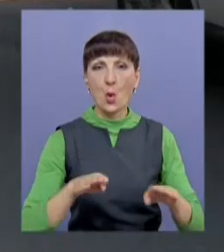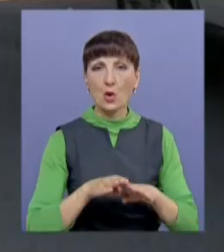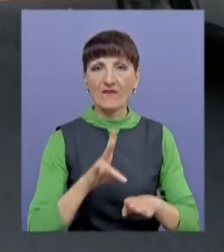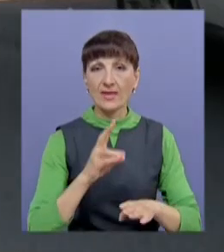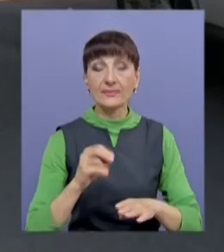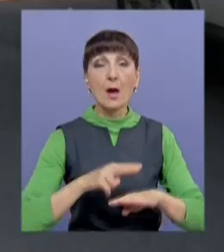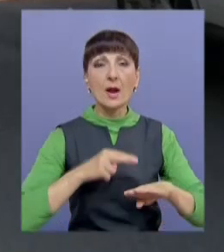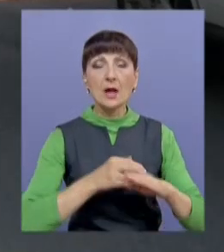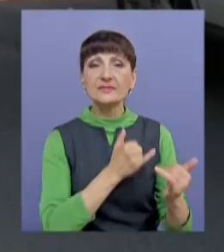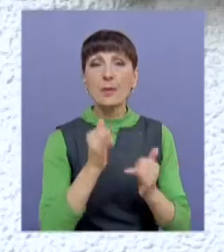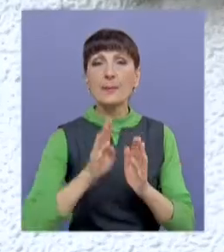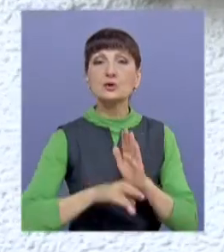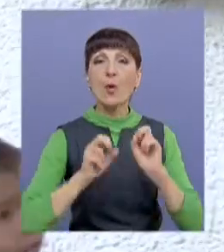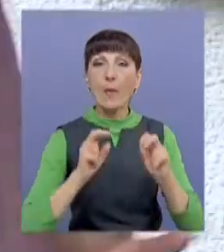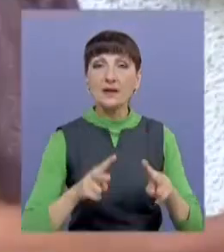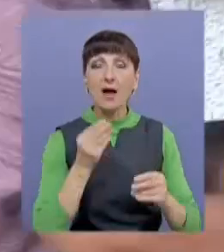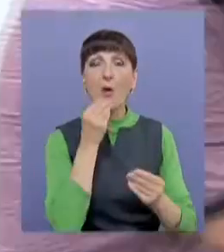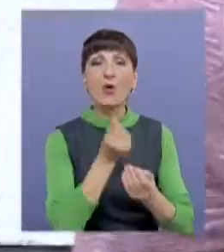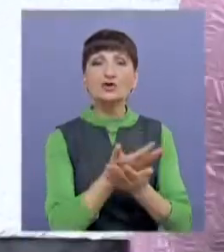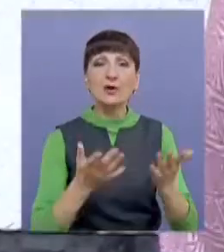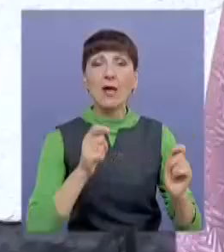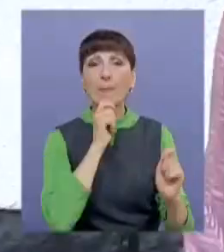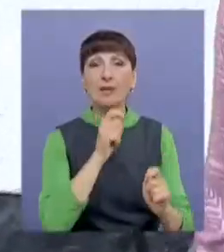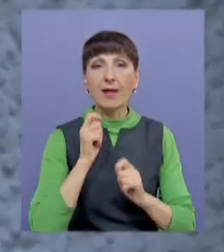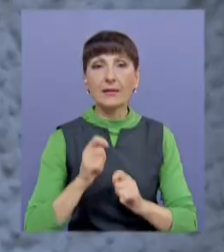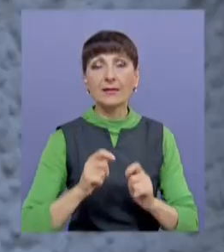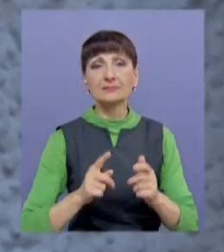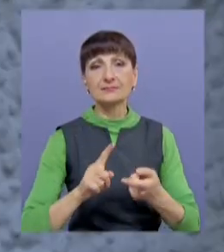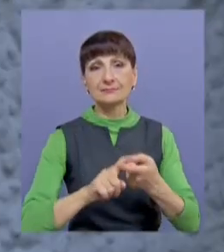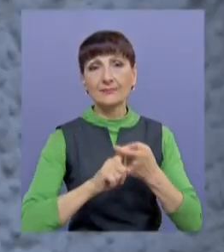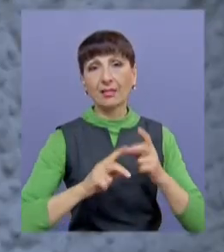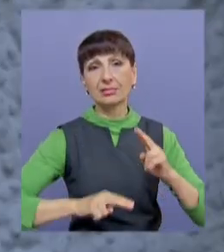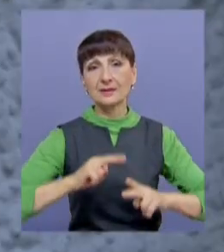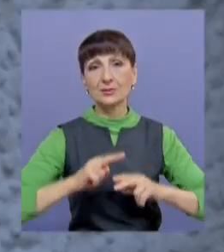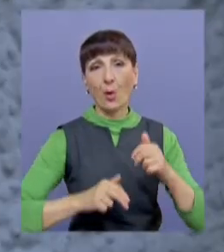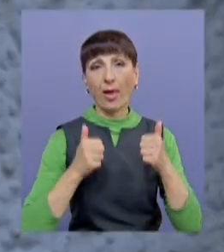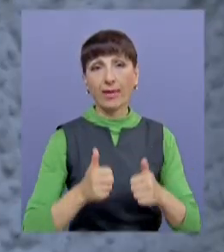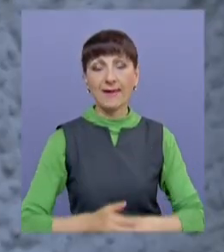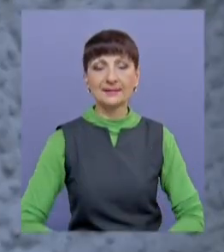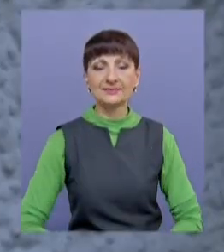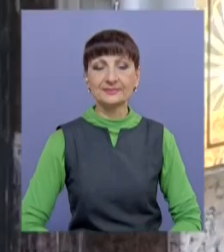Полицейские обеспечивали безопасность, а угощения и подарки придавали настроение. С утра